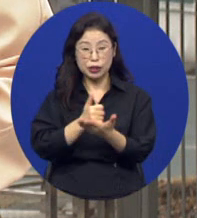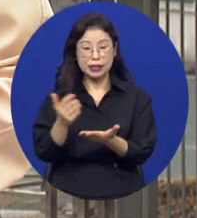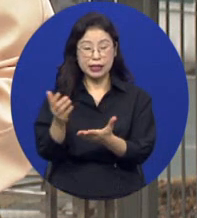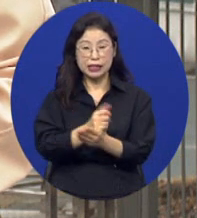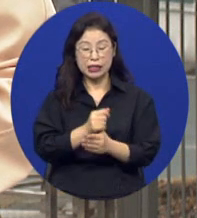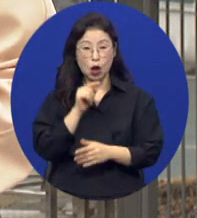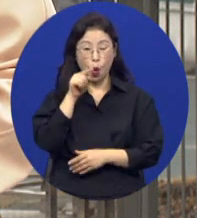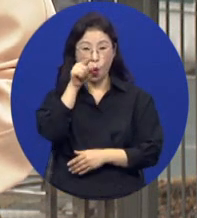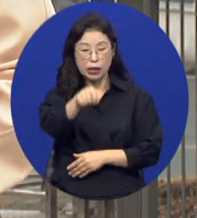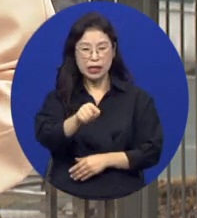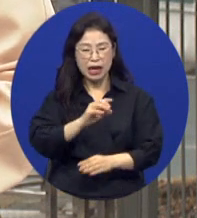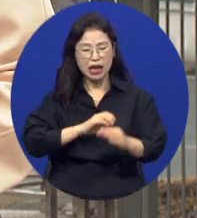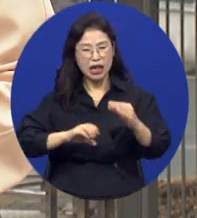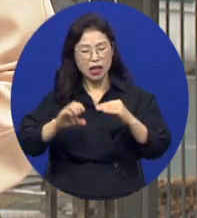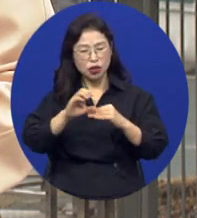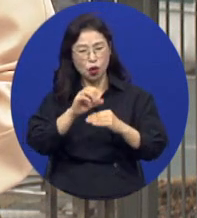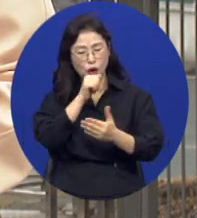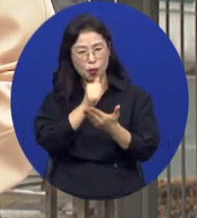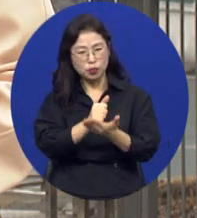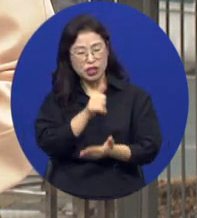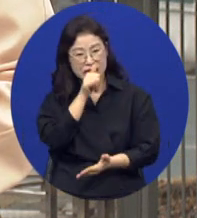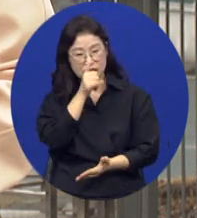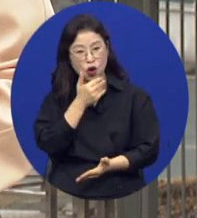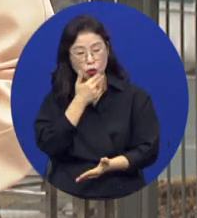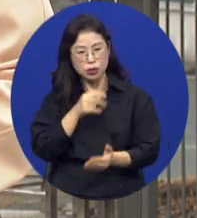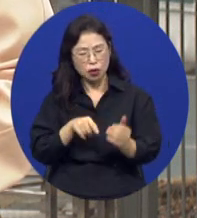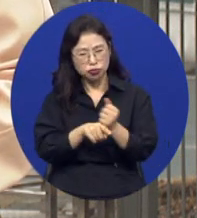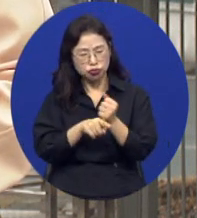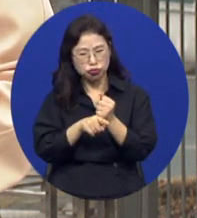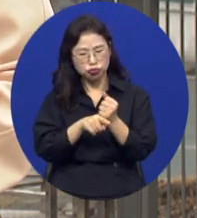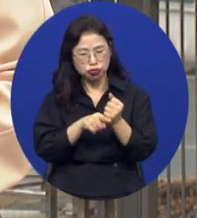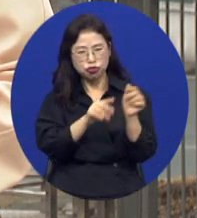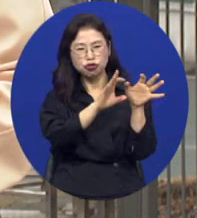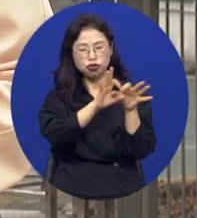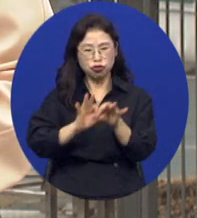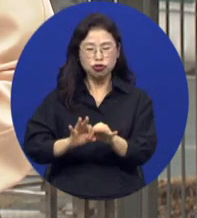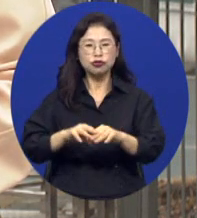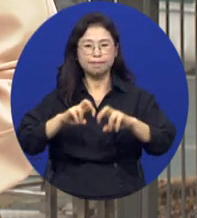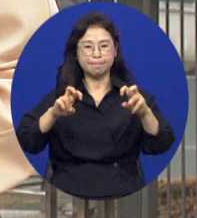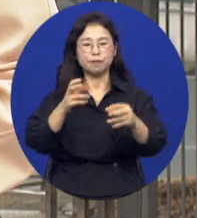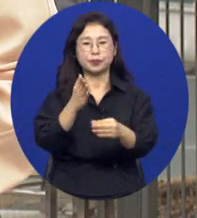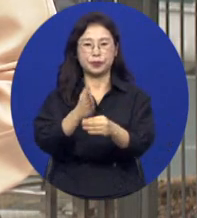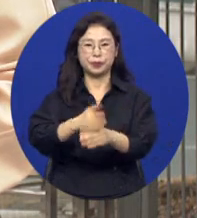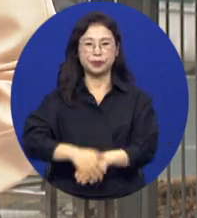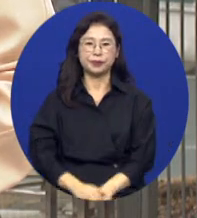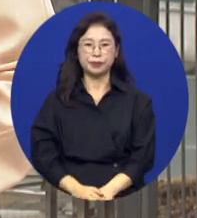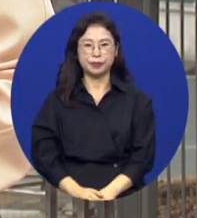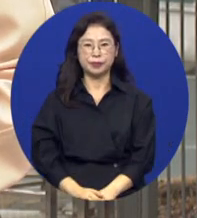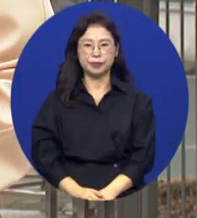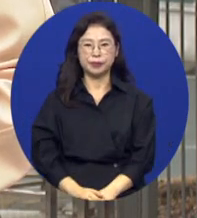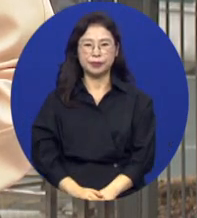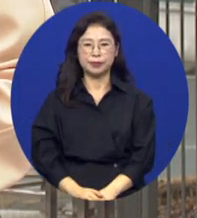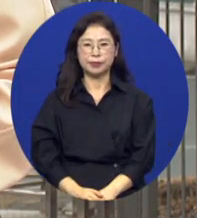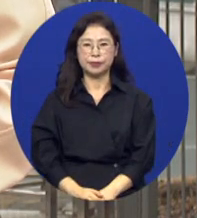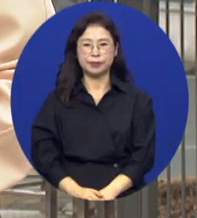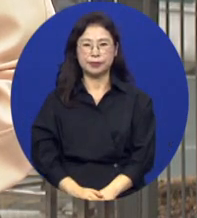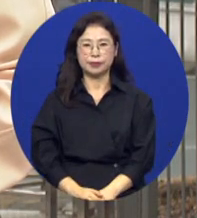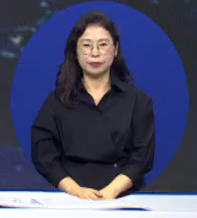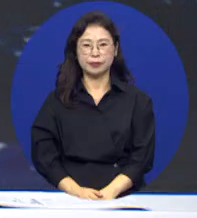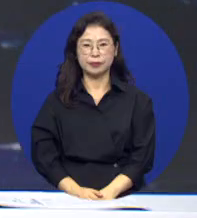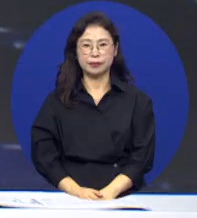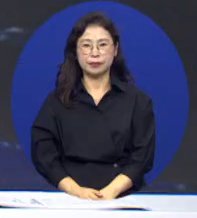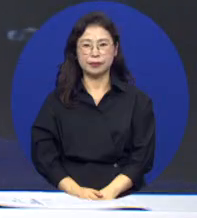소유한 화살이 추가 범행에 사용됐을 가능성의 무게를 두고 수사를 이어가겠다고 밝혔습니다 MBC 뉴스 김하은입니다